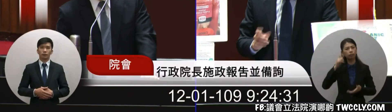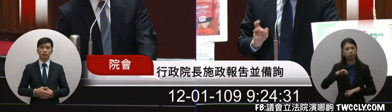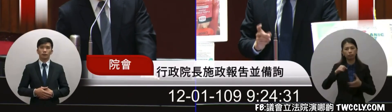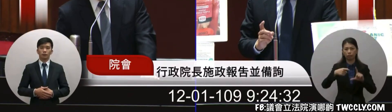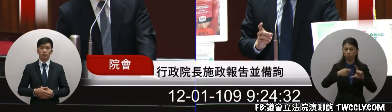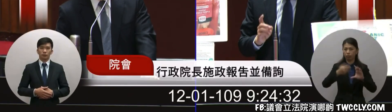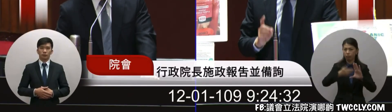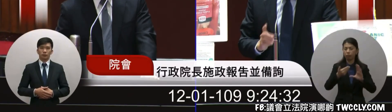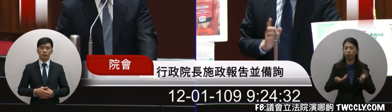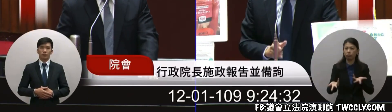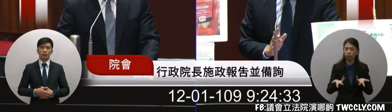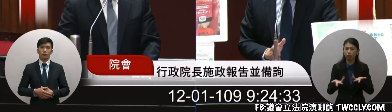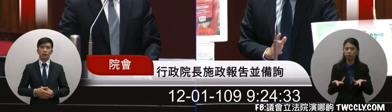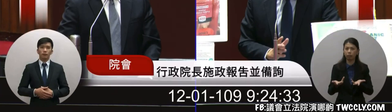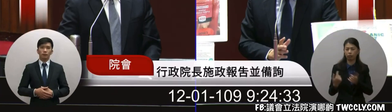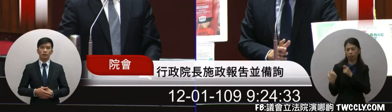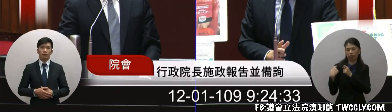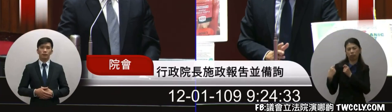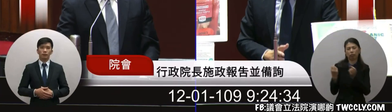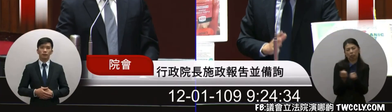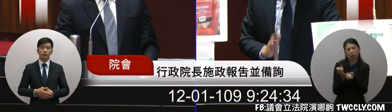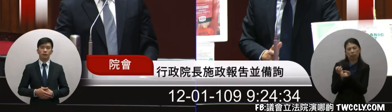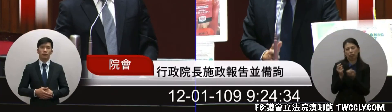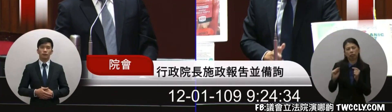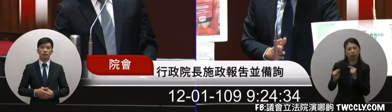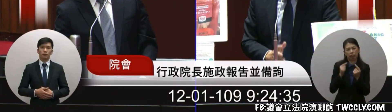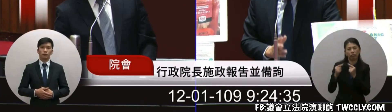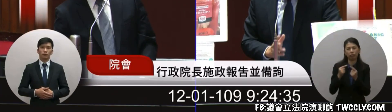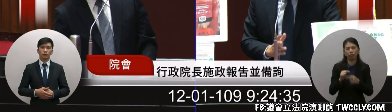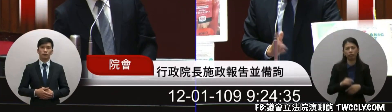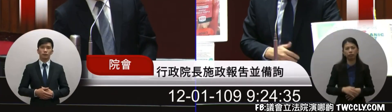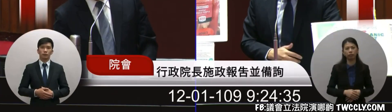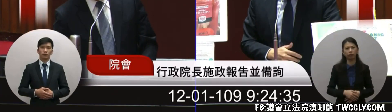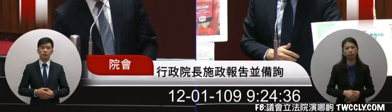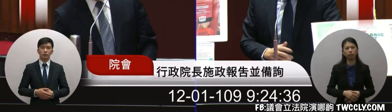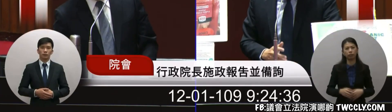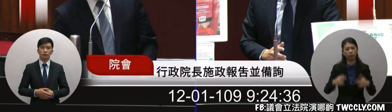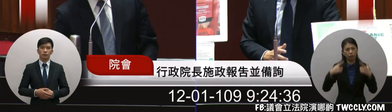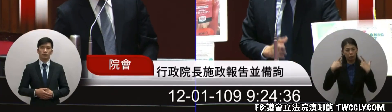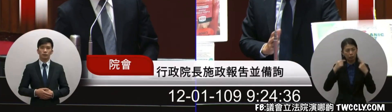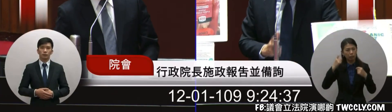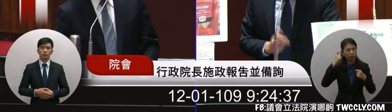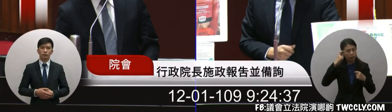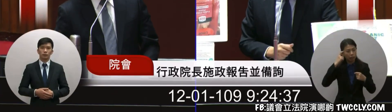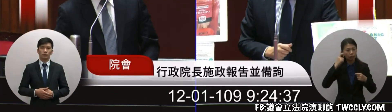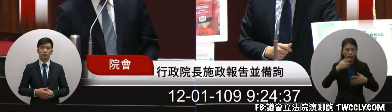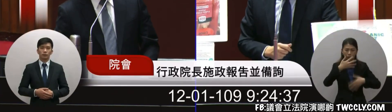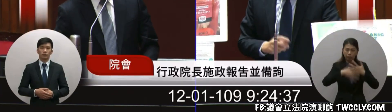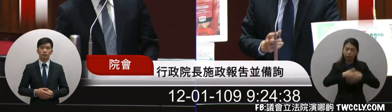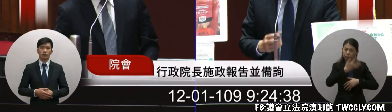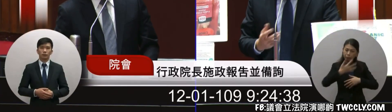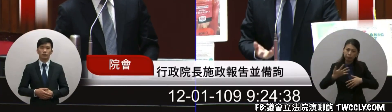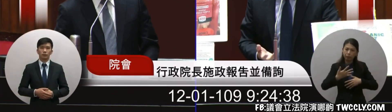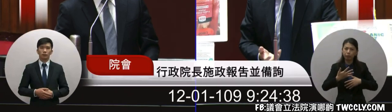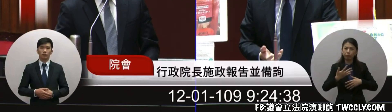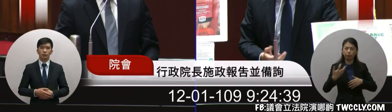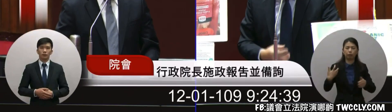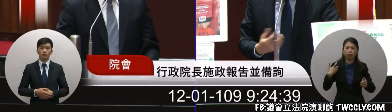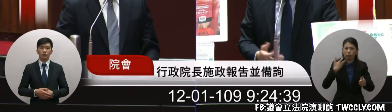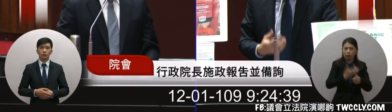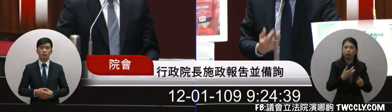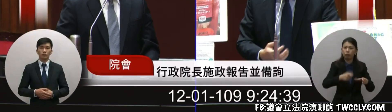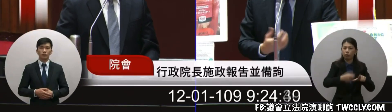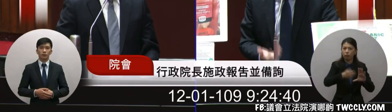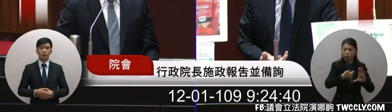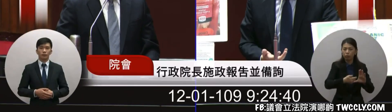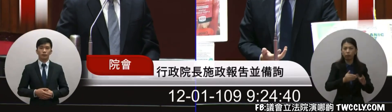之前也是引起轩然大波，因为他本来想要说这影音平台的地方哈要来做，那后来又紧急停止了，因为后来